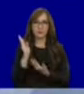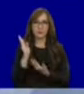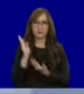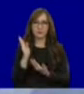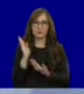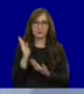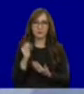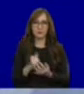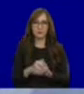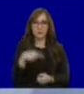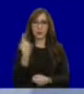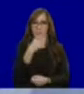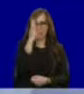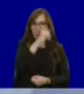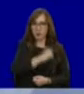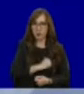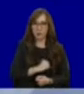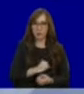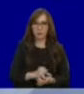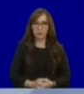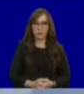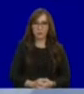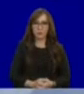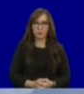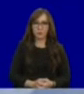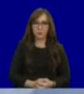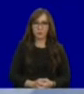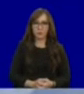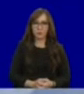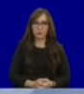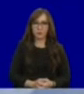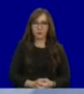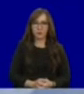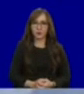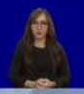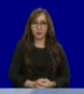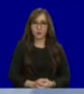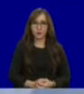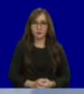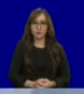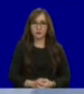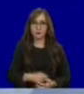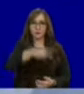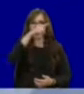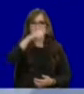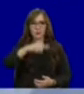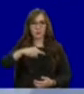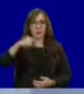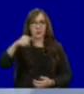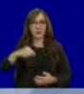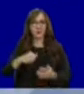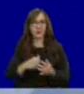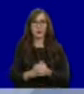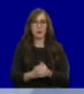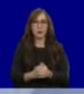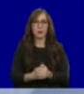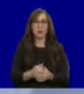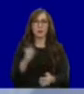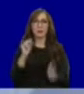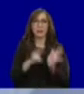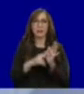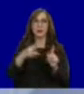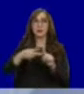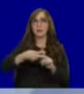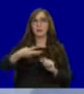Dan kita juga tahu bahwa rate infeksi pada anak terutama di bawah umur 18 tahun, secara umum